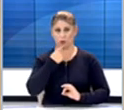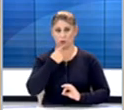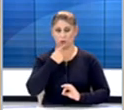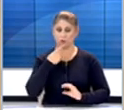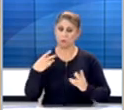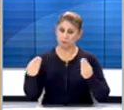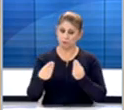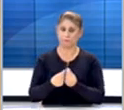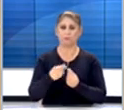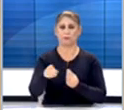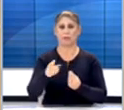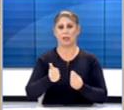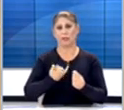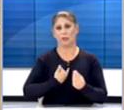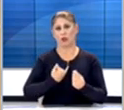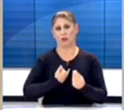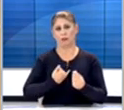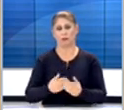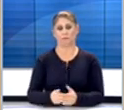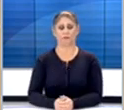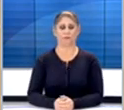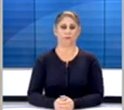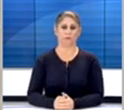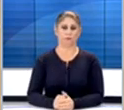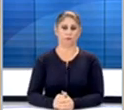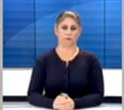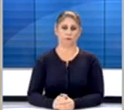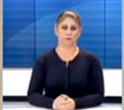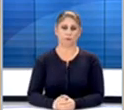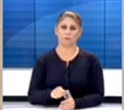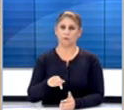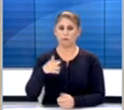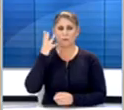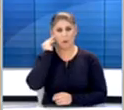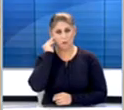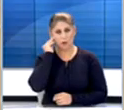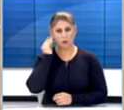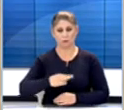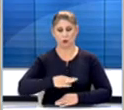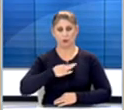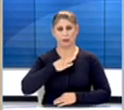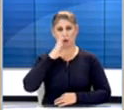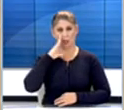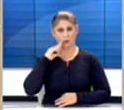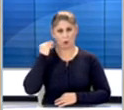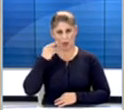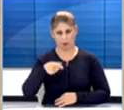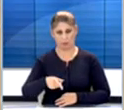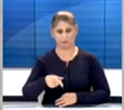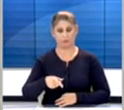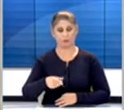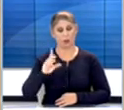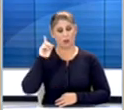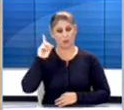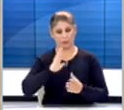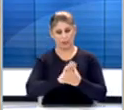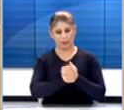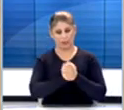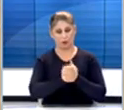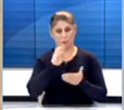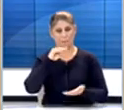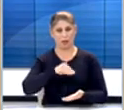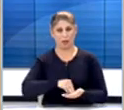τους. Έρχομαι τώρα σε αυτά τα οποία άκουσα από τον κύριο Ανδρουλάκη. Κύριε Ανδρουλάκη, αφού σας συγχαρώ και πάλι